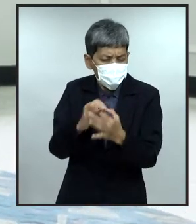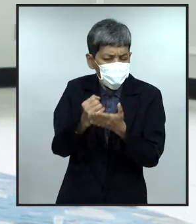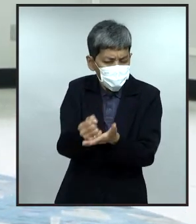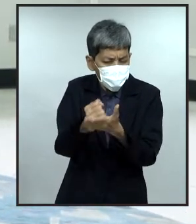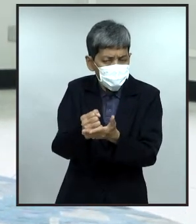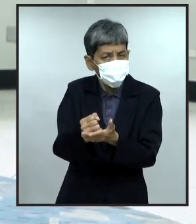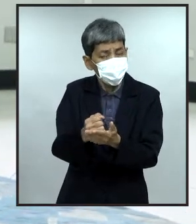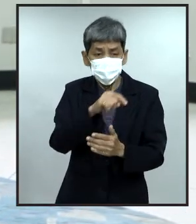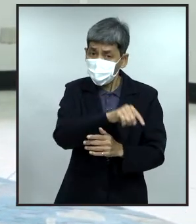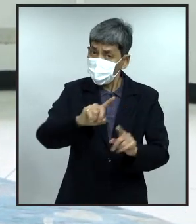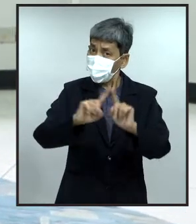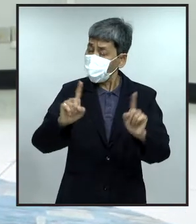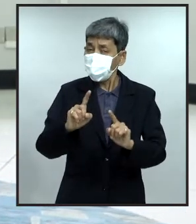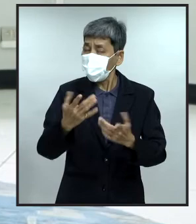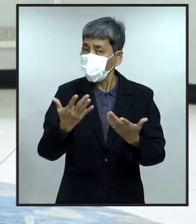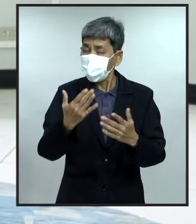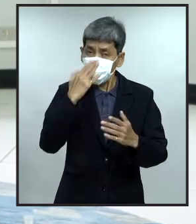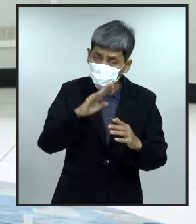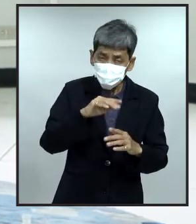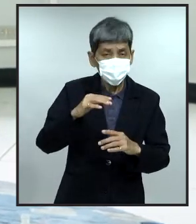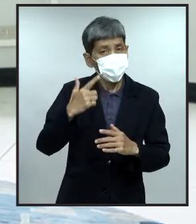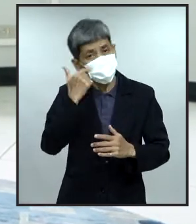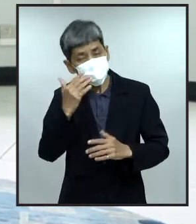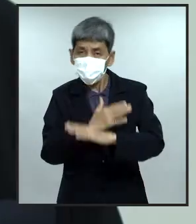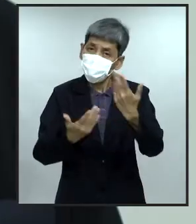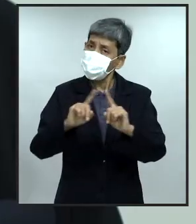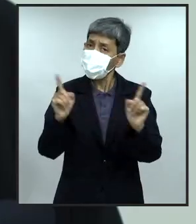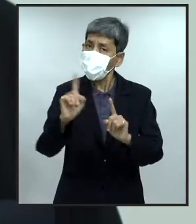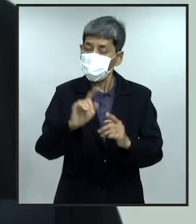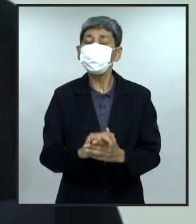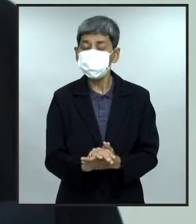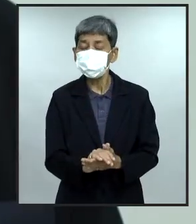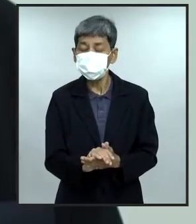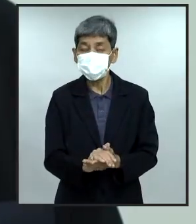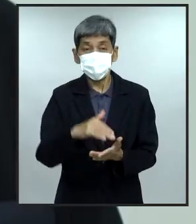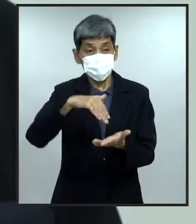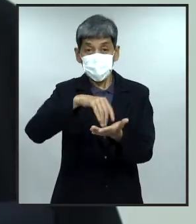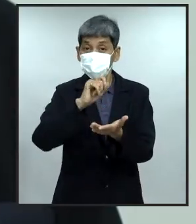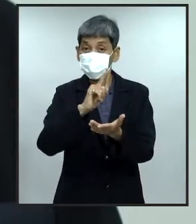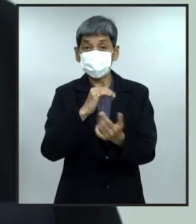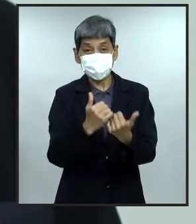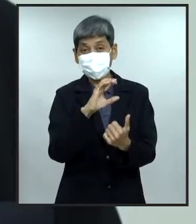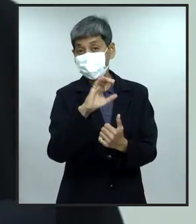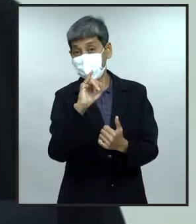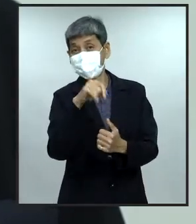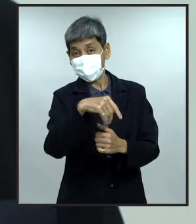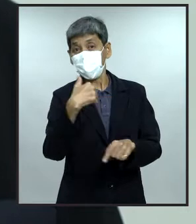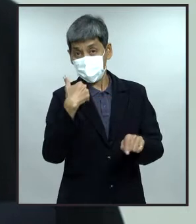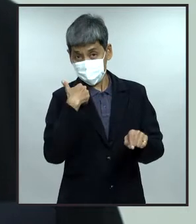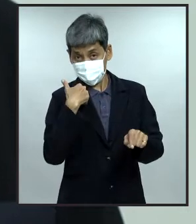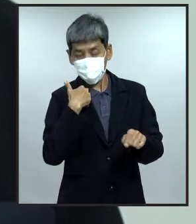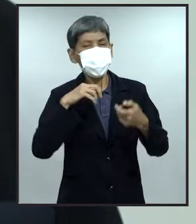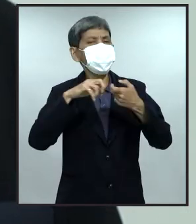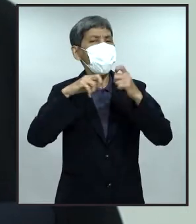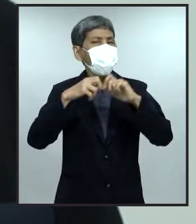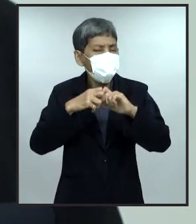กับศูนย์พักคอยของคนทั่วไปหรือคนพิการทางด้านอื่นๆ คือในส่วนของศูนย์พักคอยเนี่ยมันคือปัญห